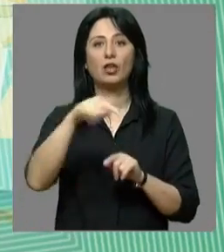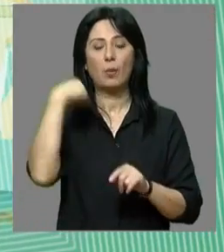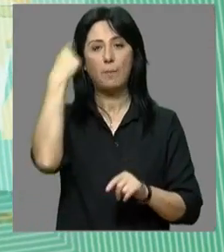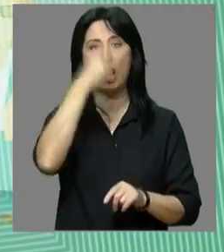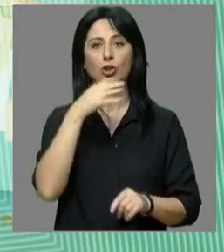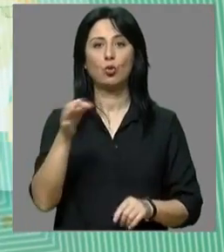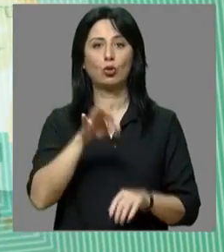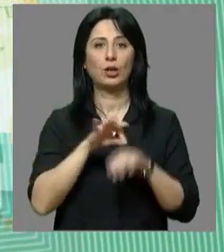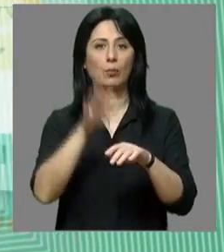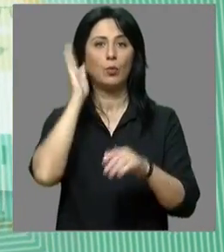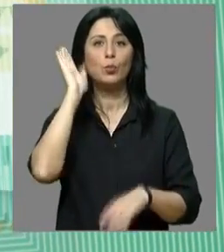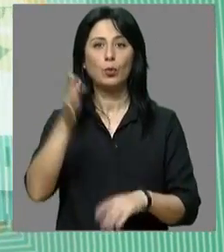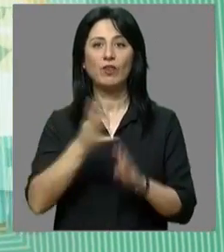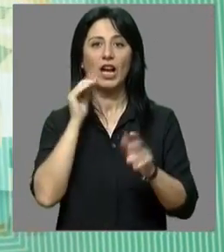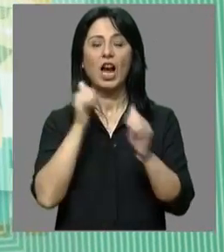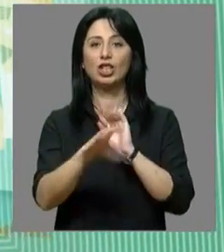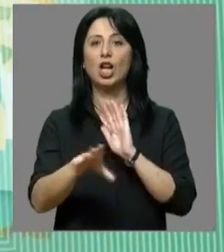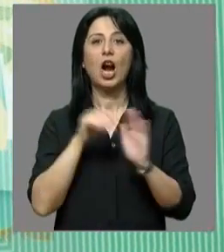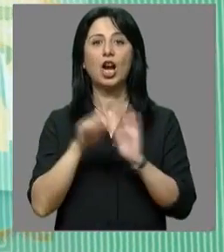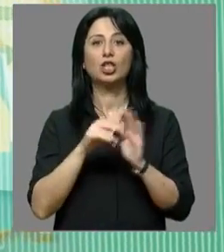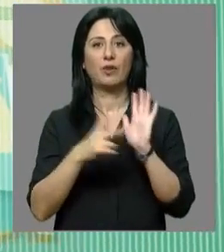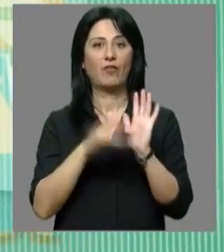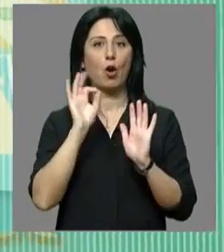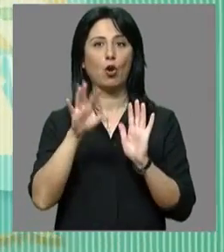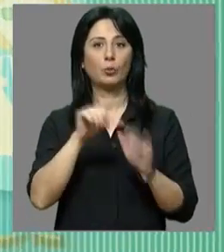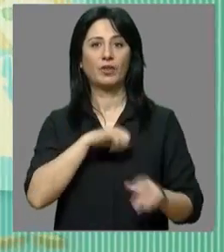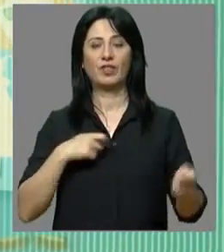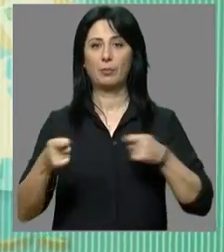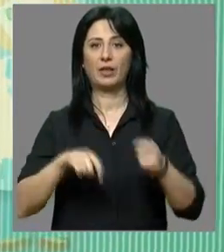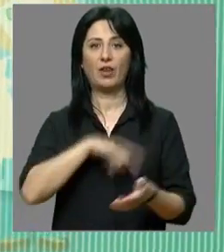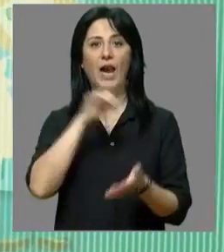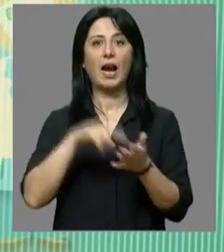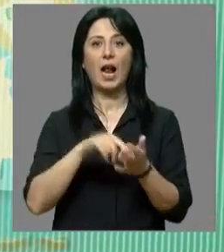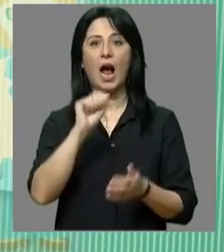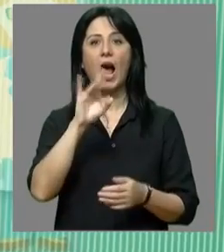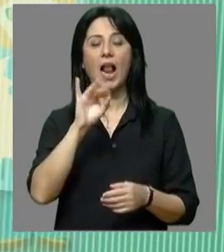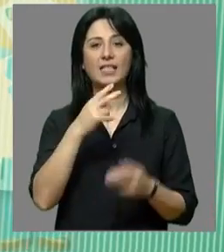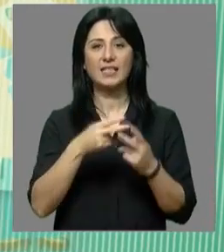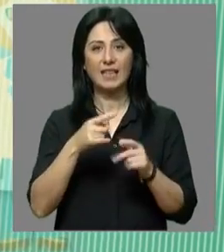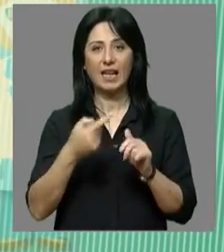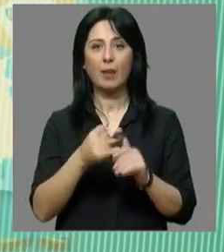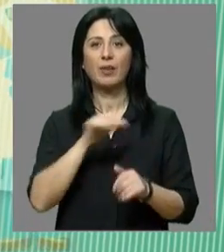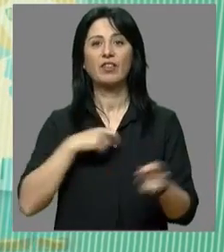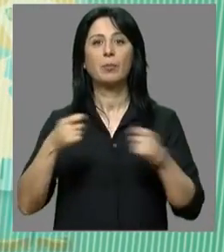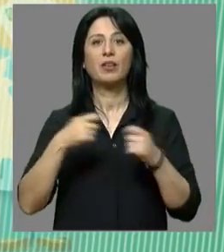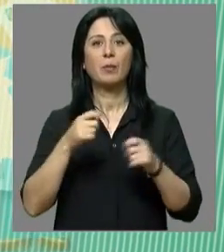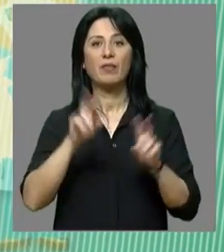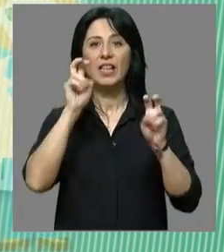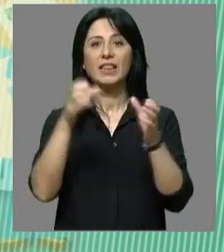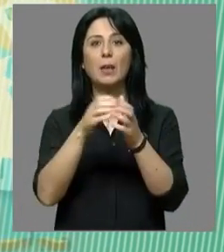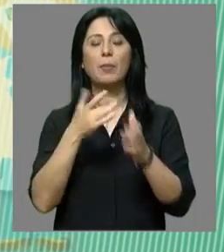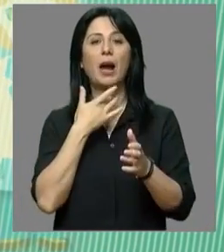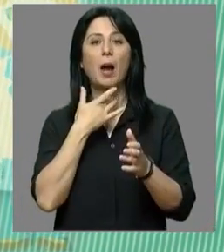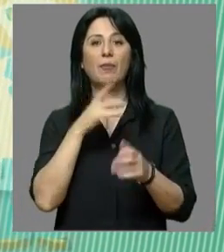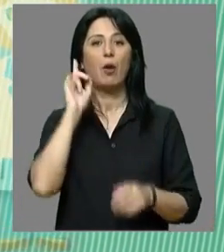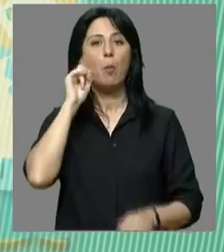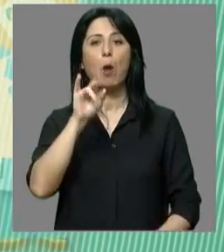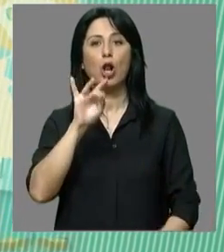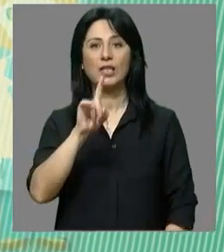ადგილობრივ მაჟორიტარულ ოლქში გაიმართება. რიგგარეში არჩევნები კი 8 ოქტომბერს თვითმართველი ქალაქის, ახალციხის მერის და თვითმართველი თემების